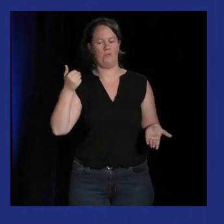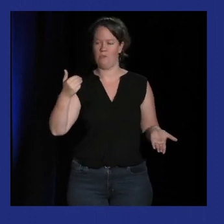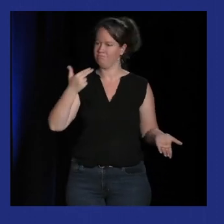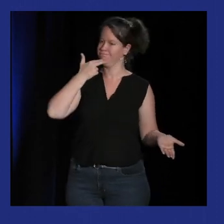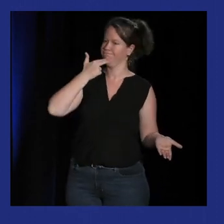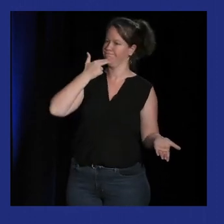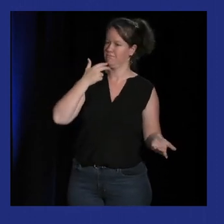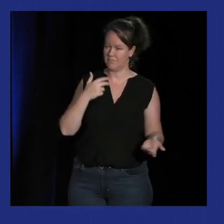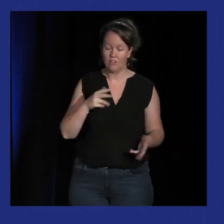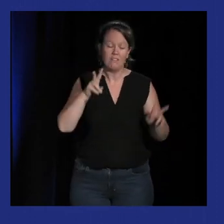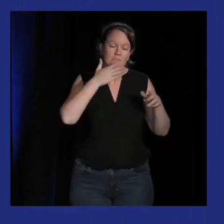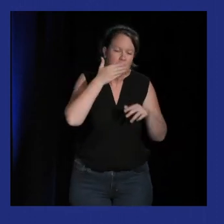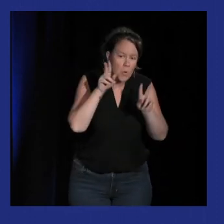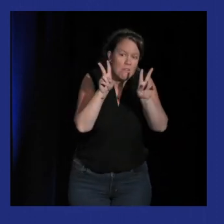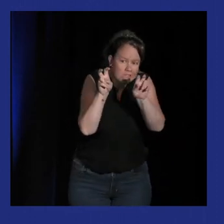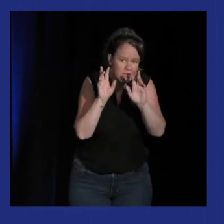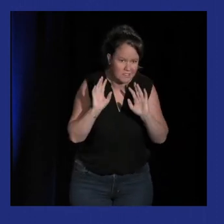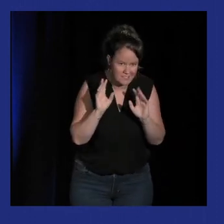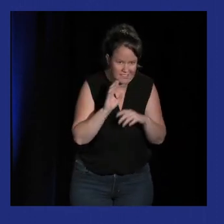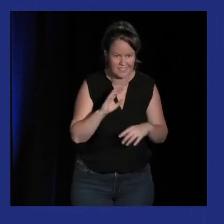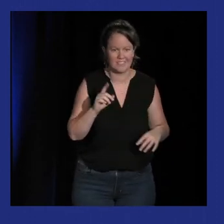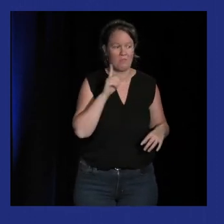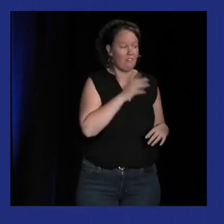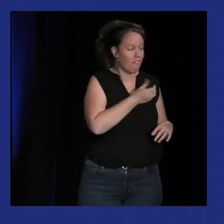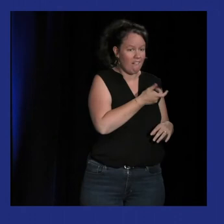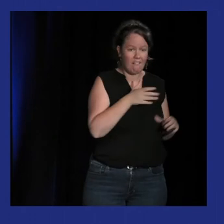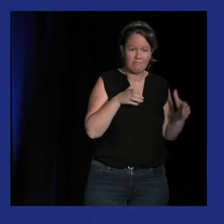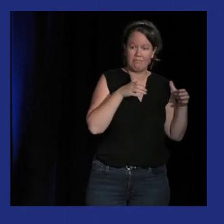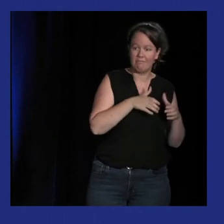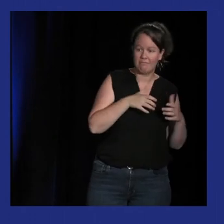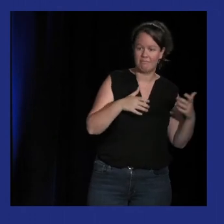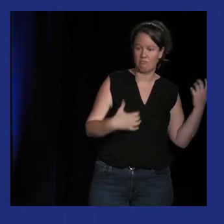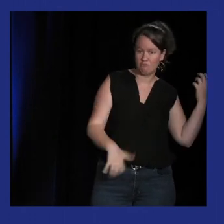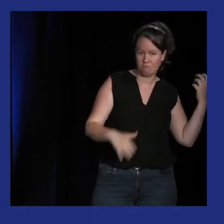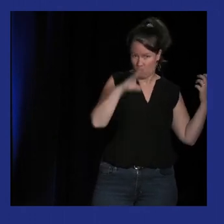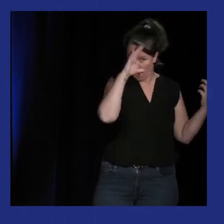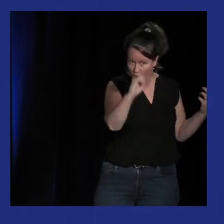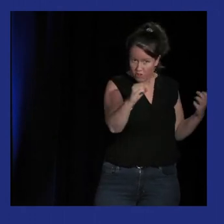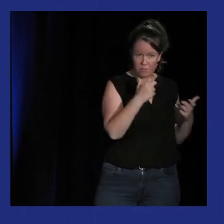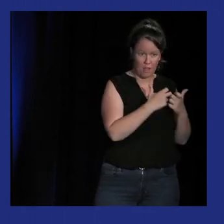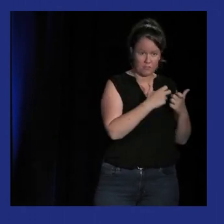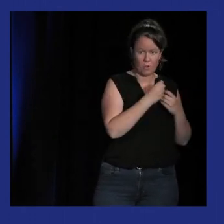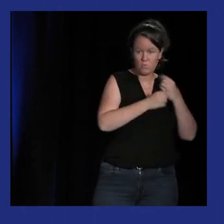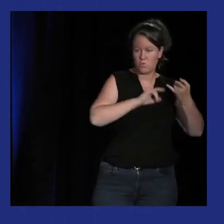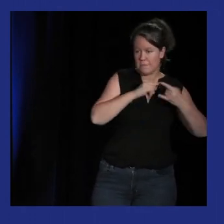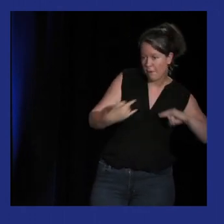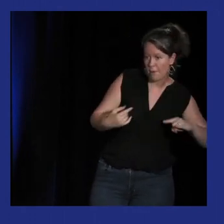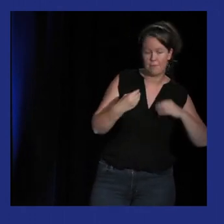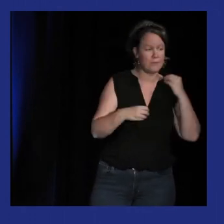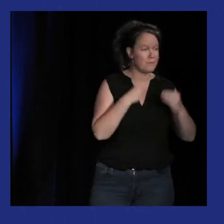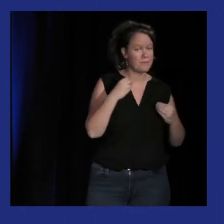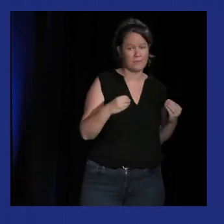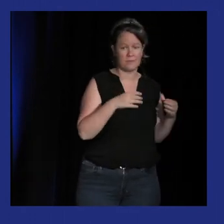avec des guillemets parce que c'est pas mieux d'avoir un orchestre d'avoir un set rock comme on l'a fait avec avec un maoka ou hip-hop ou ou